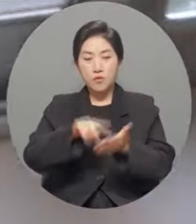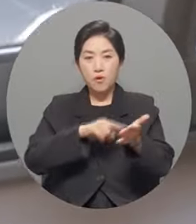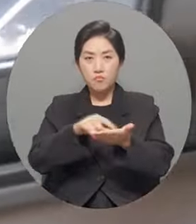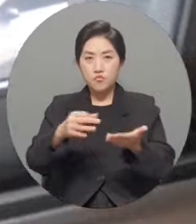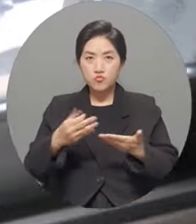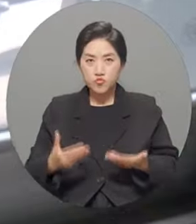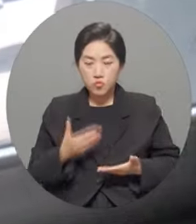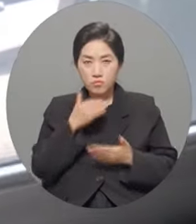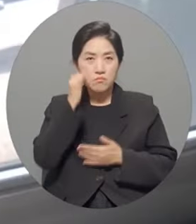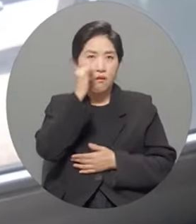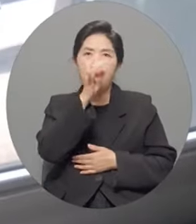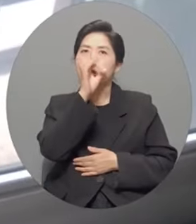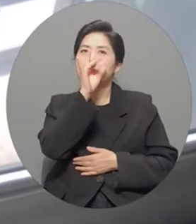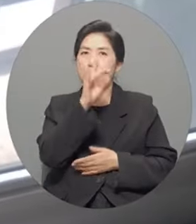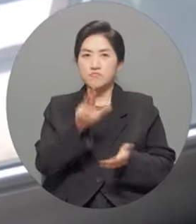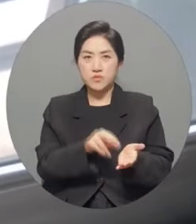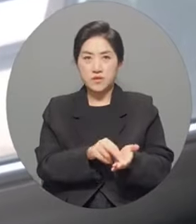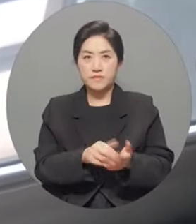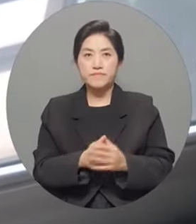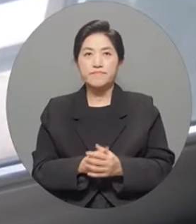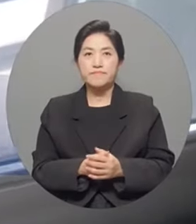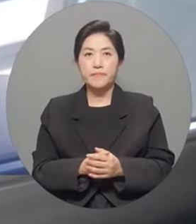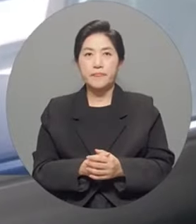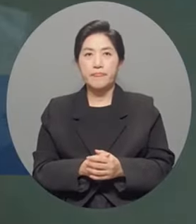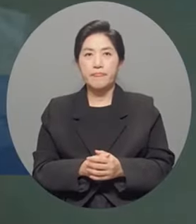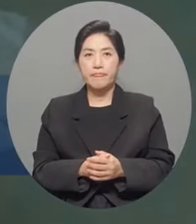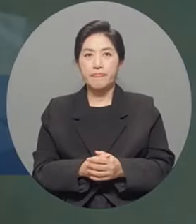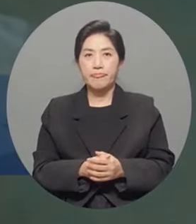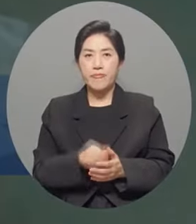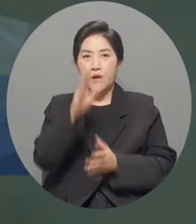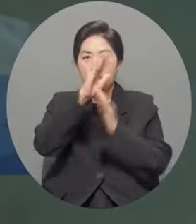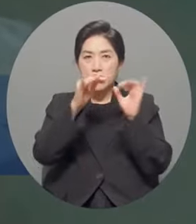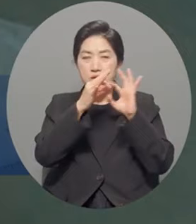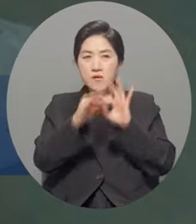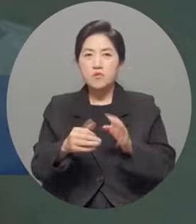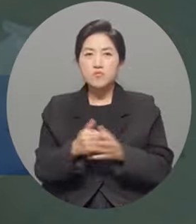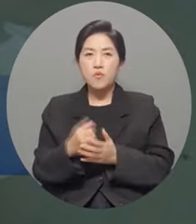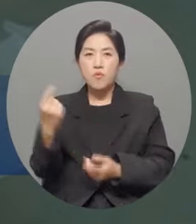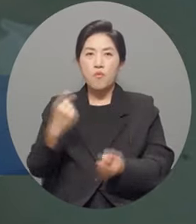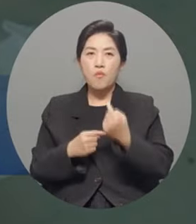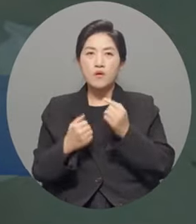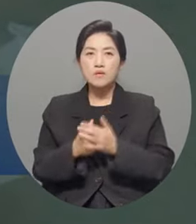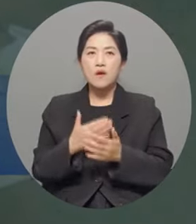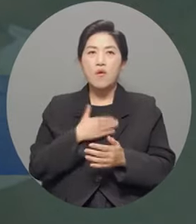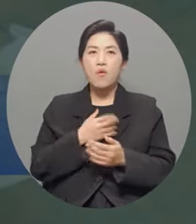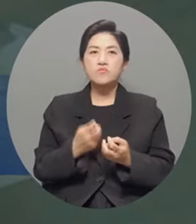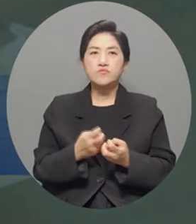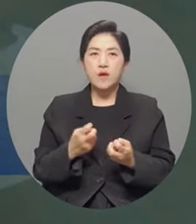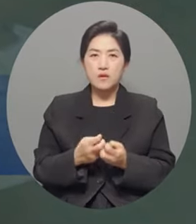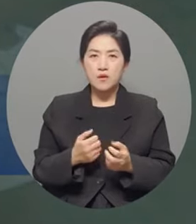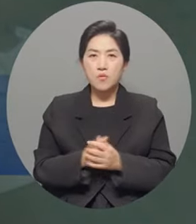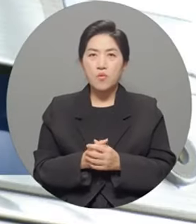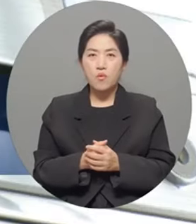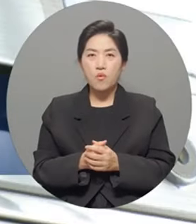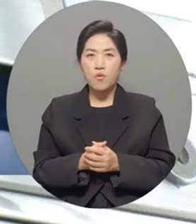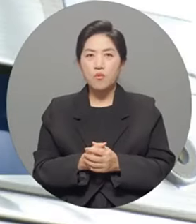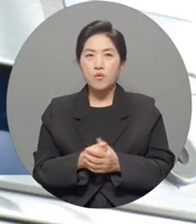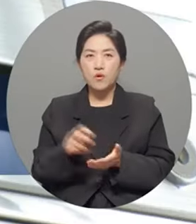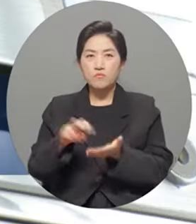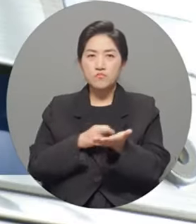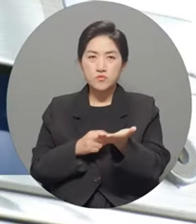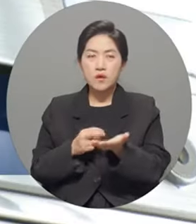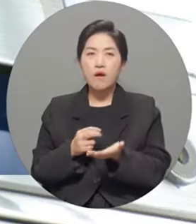건녕 연락도 닫지 않았습니다 사들이 계속 저희한테 와서 어떻게 자기네들 해야 되냐 문자만 띡